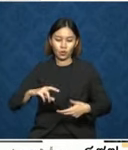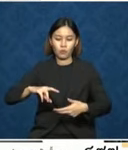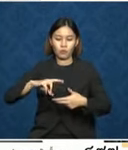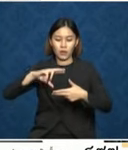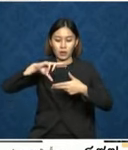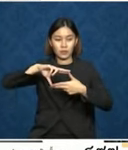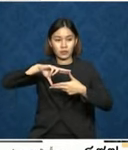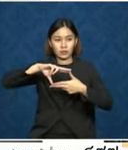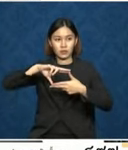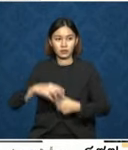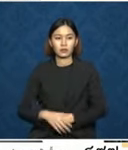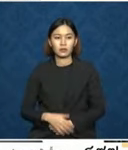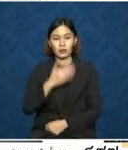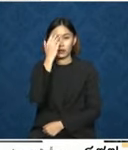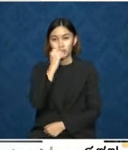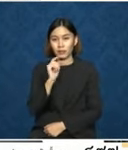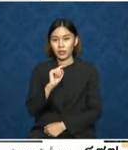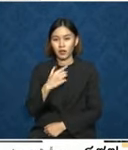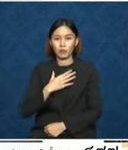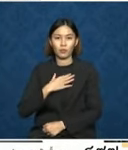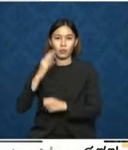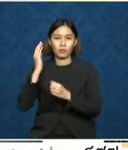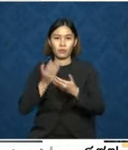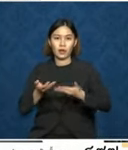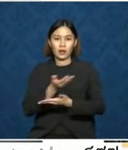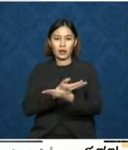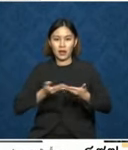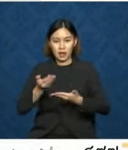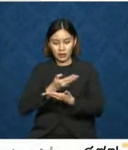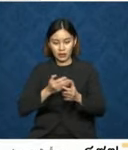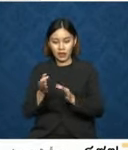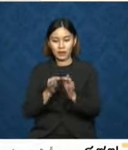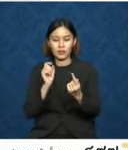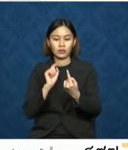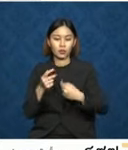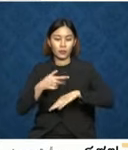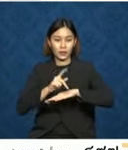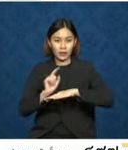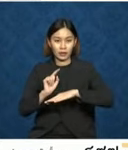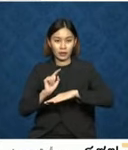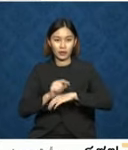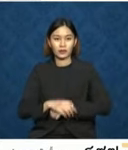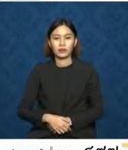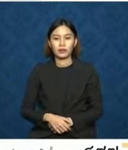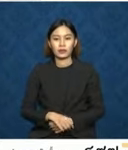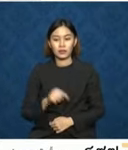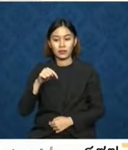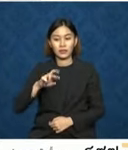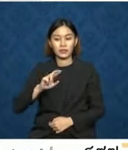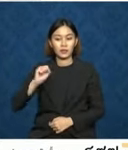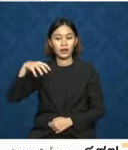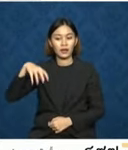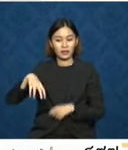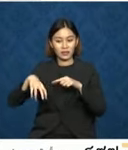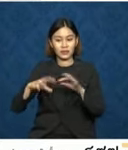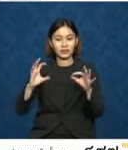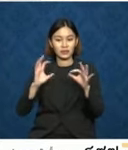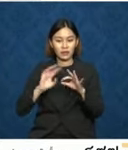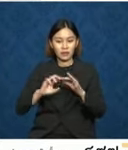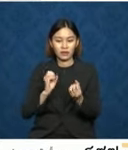ครับสืบเนื่องจากที่ผมเคยหารือและเคยกราบเรียนท่านประธานในสภาแห่งนี้เรื่องการ